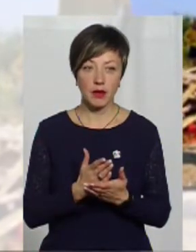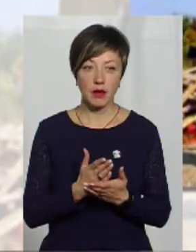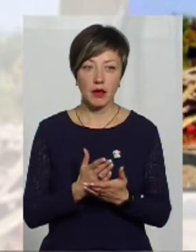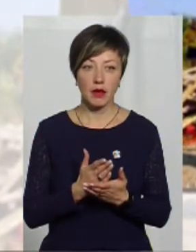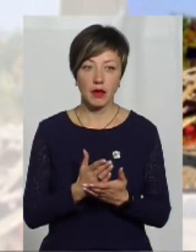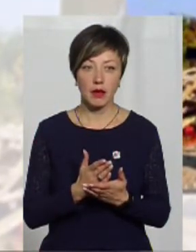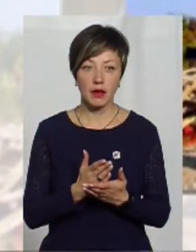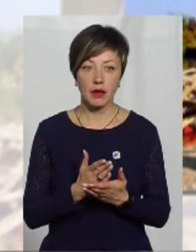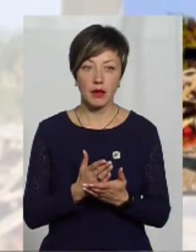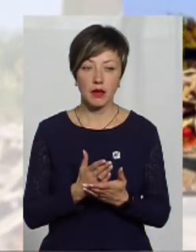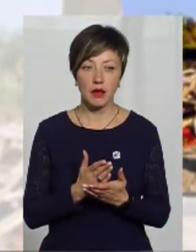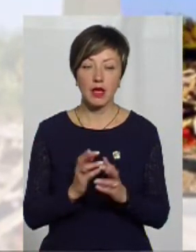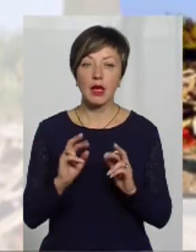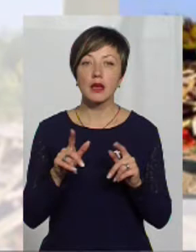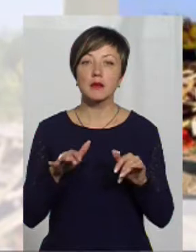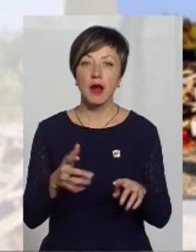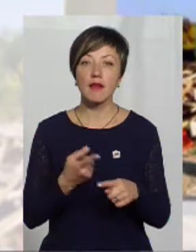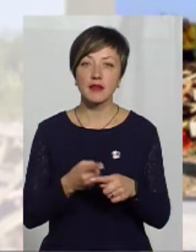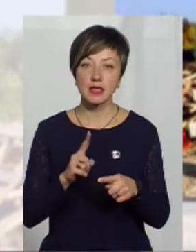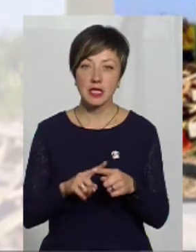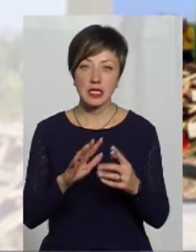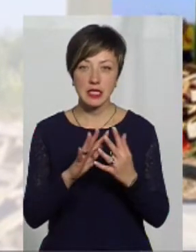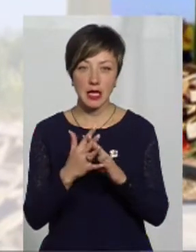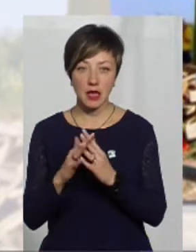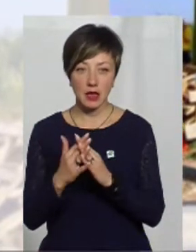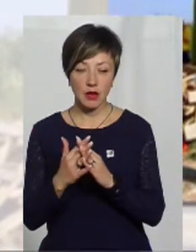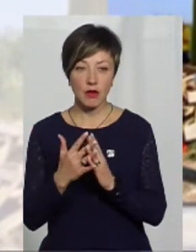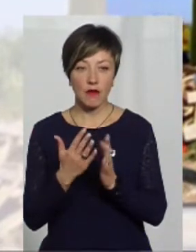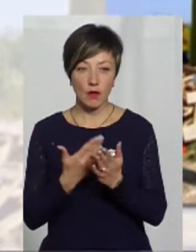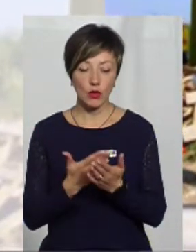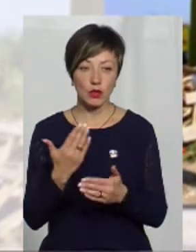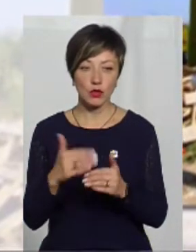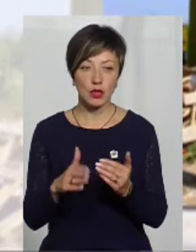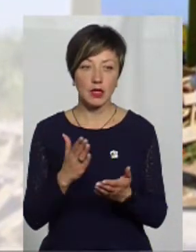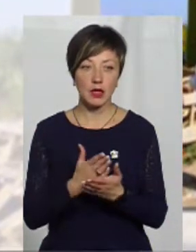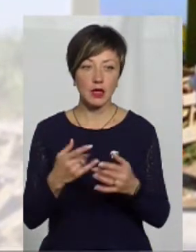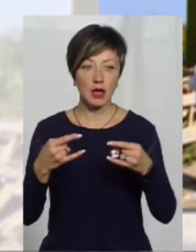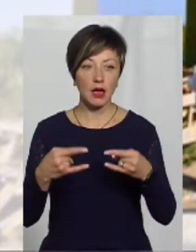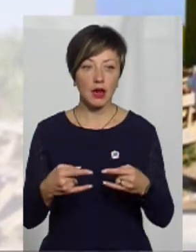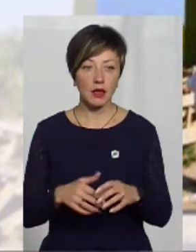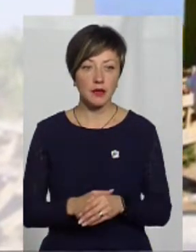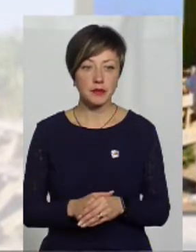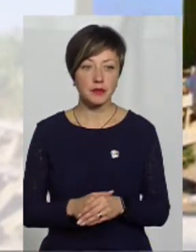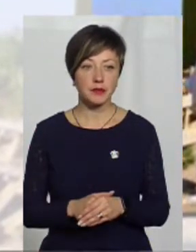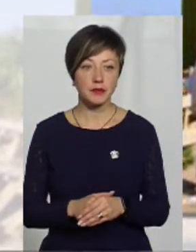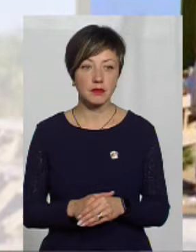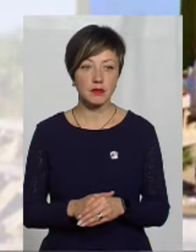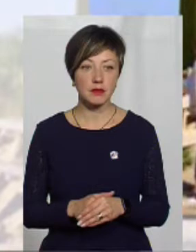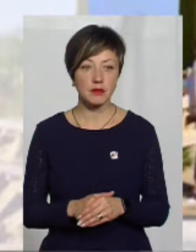Там як справи от в цих селах, а от вже є на екрані,